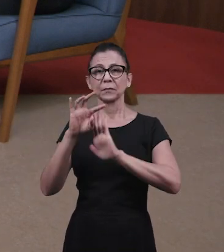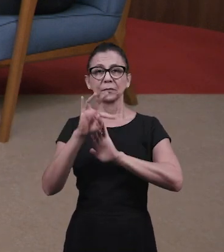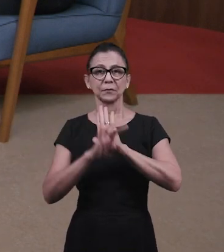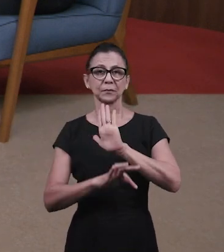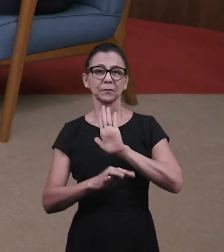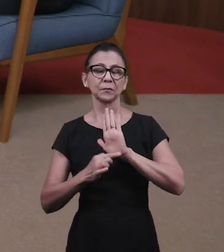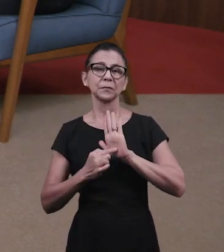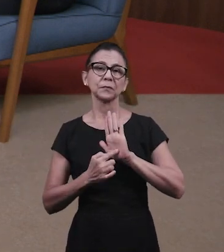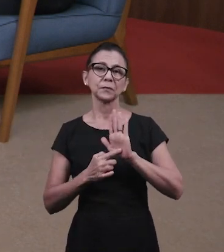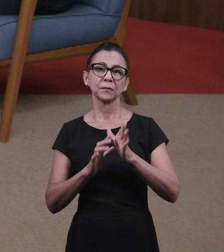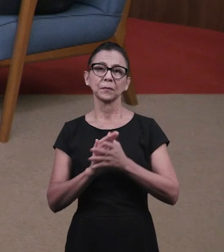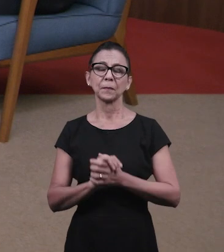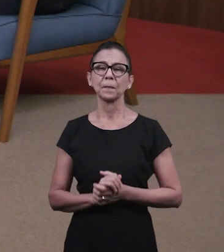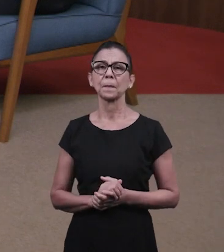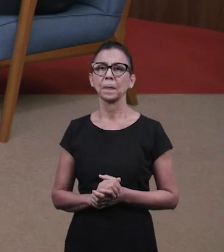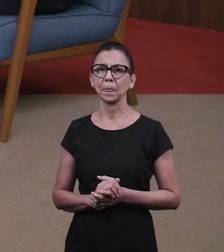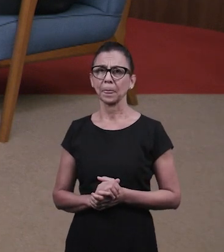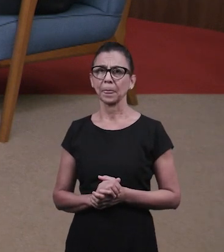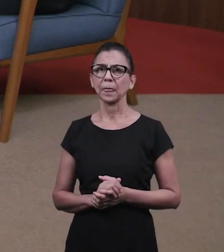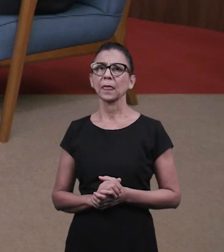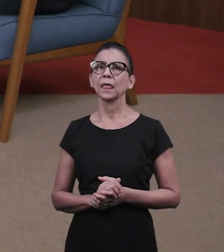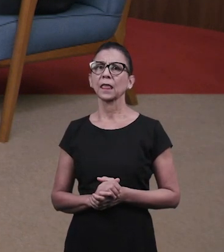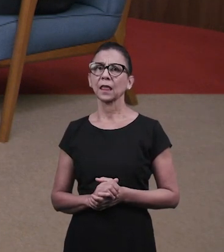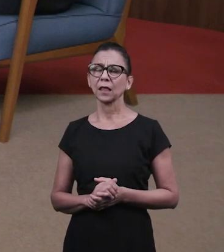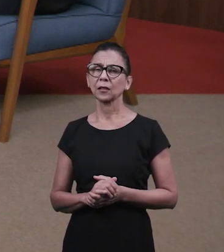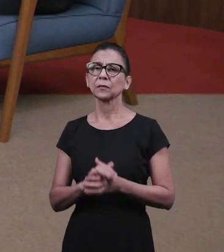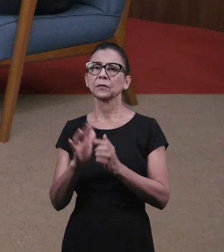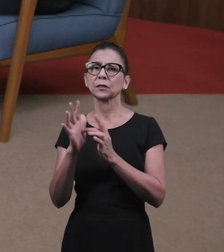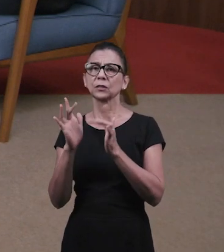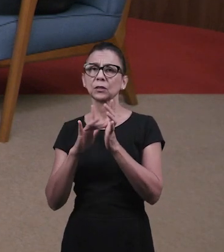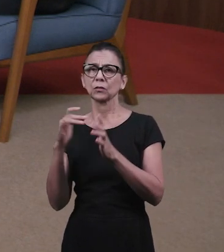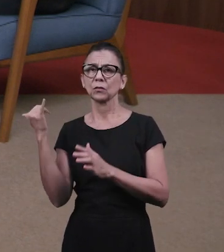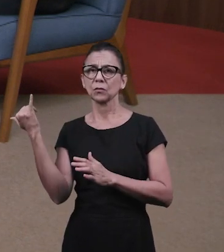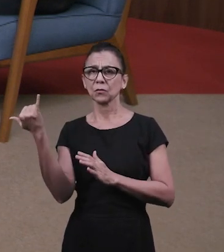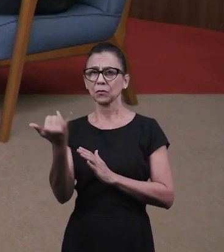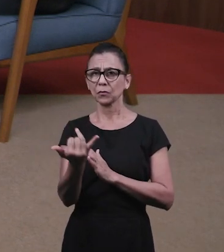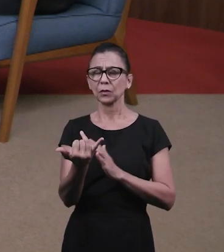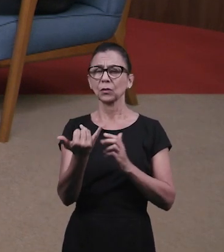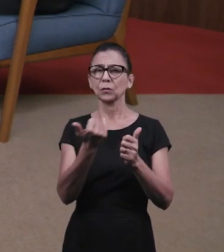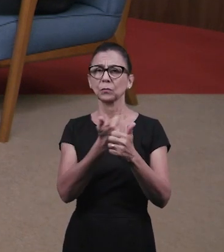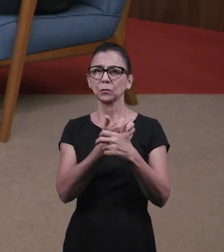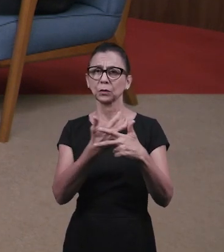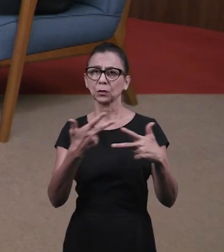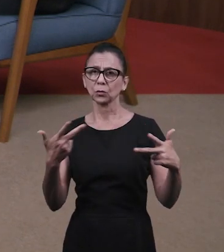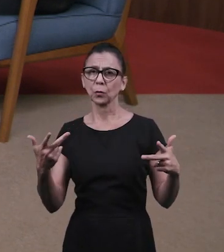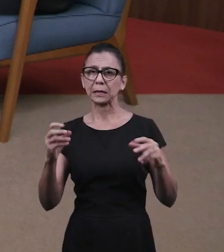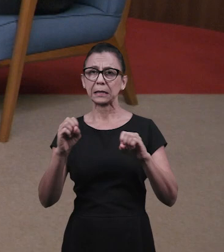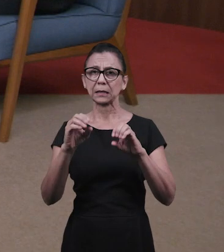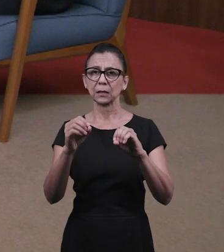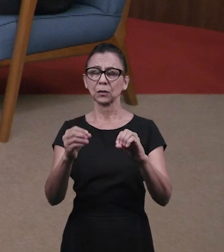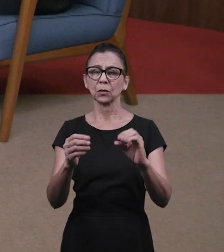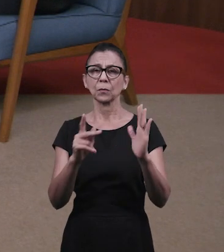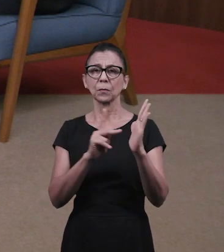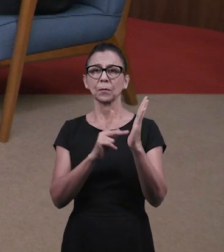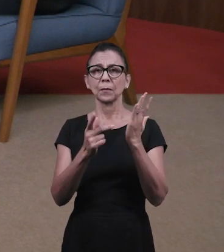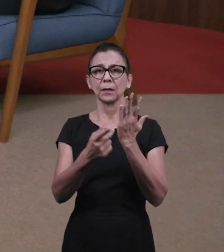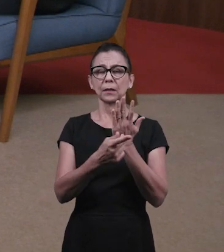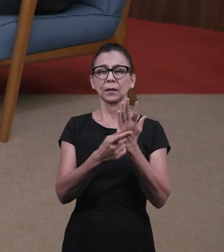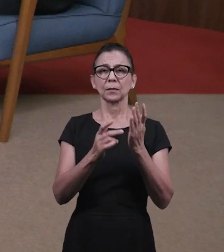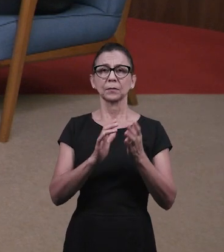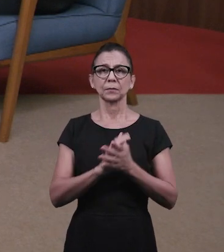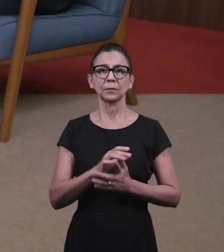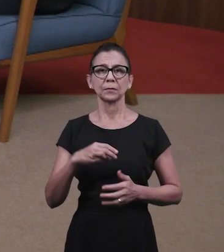ici. À l'écran, ce texte dit le suivant. Il leur a parlé de beaucoup de choses par parabole. Dans l'évangile de